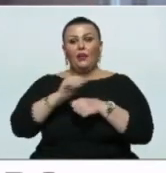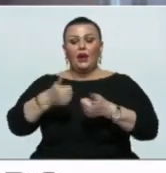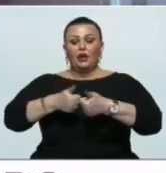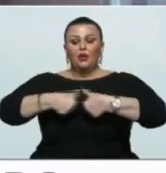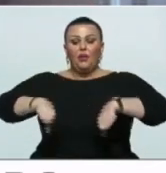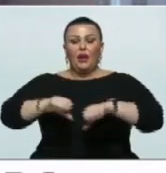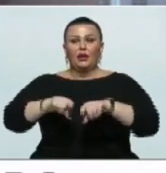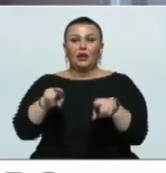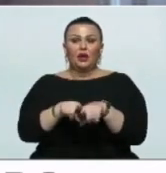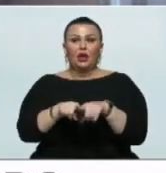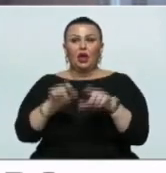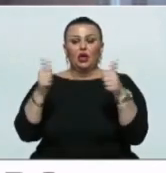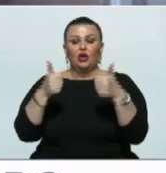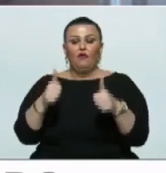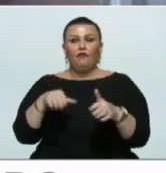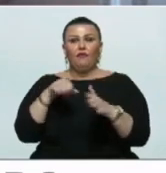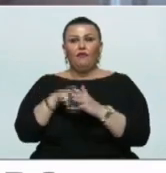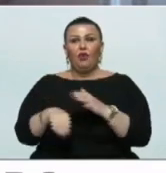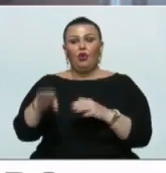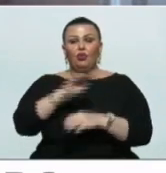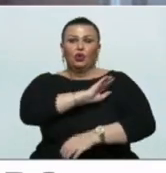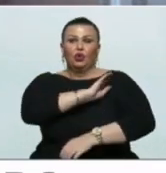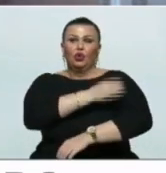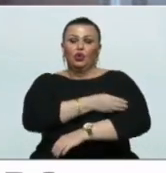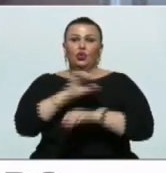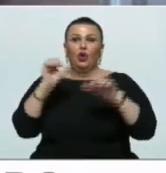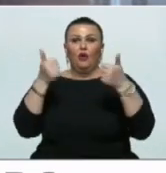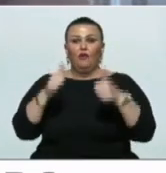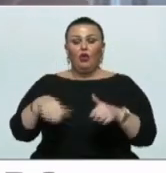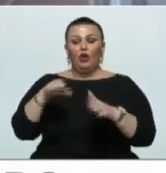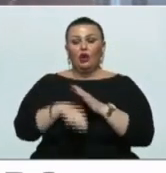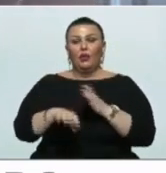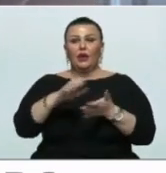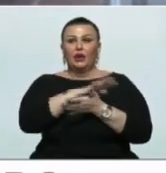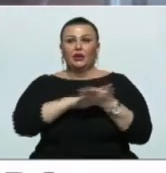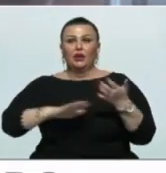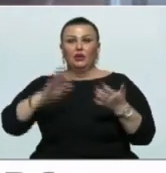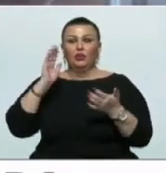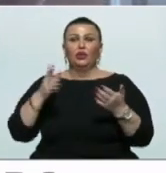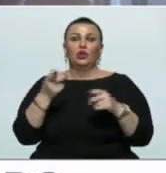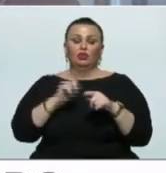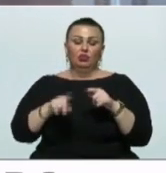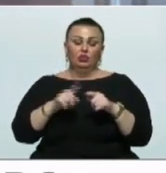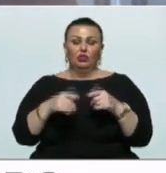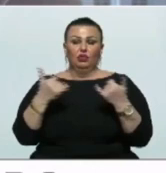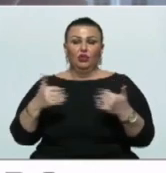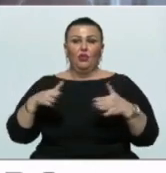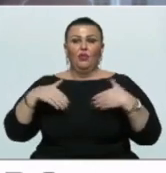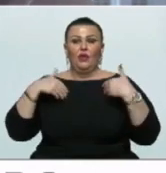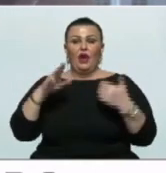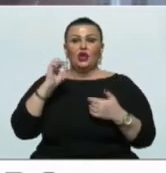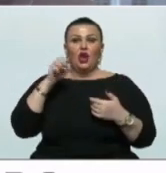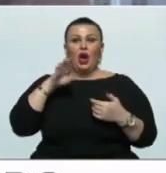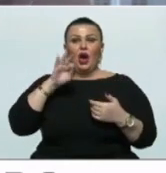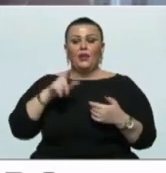aynı şekilde güçlü bir şekilde devam ettirecektir. Şimdiden hayırlı olsun diyorum. Şamil Bey,